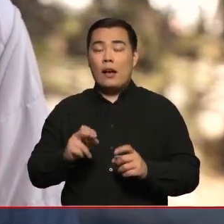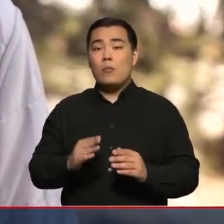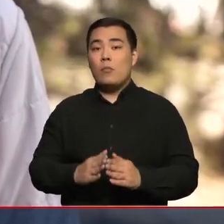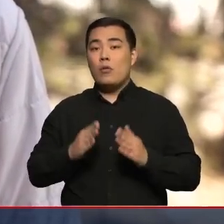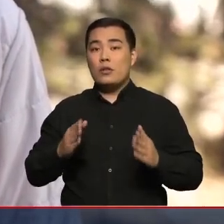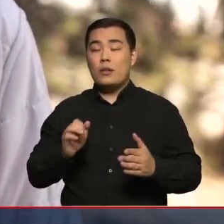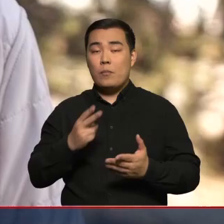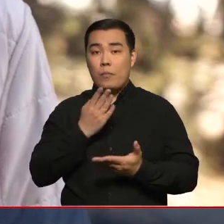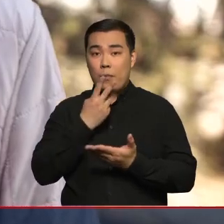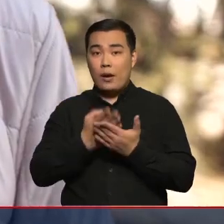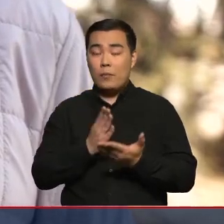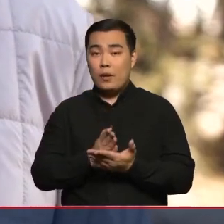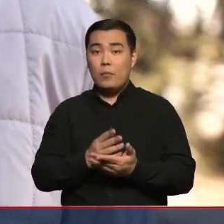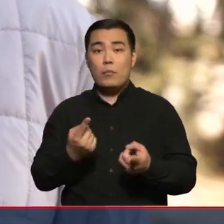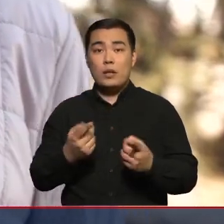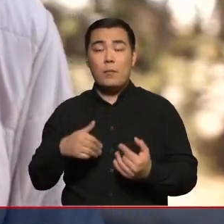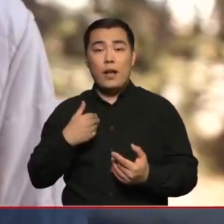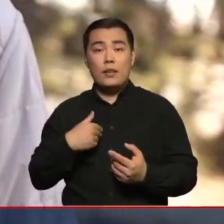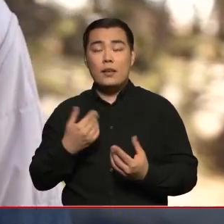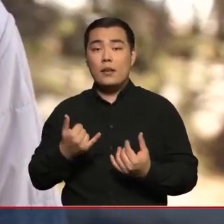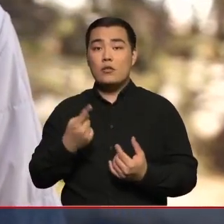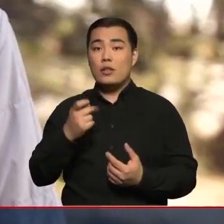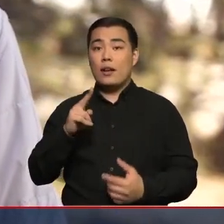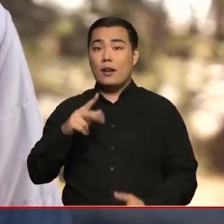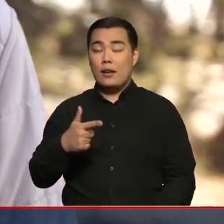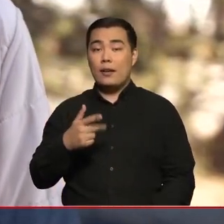артық. Мысалы, 100 килограмм